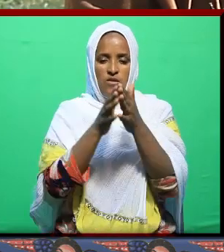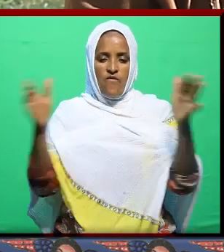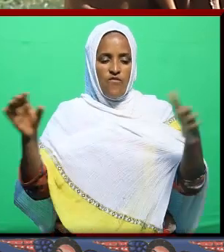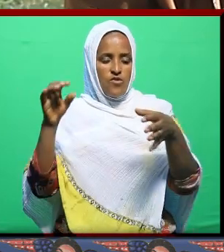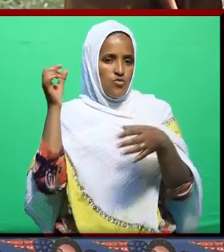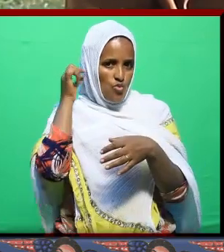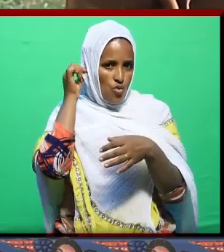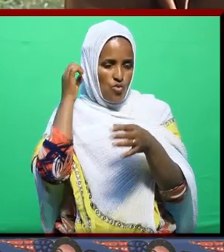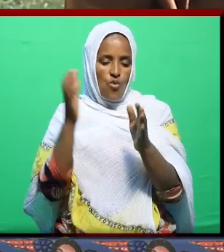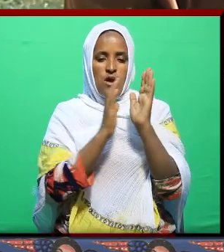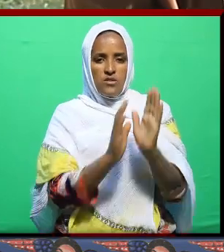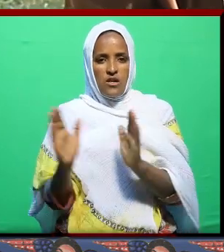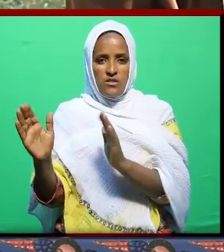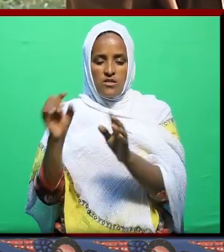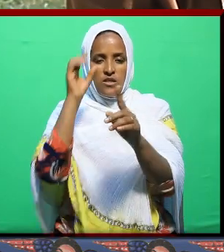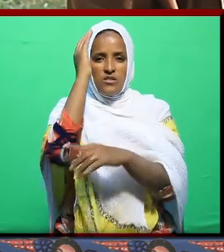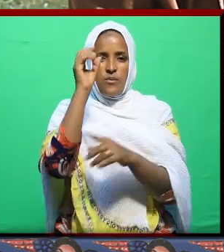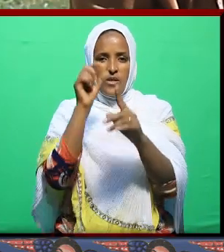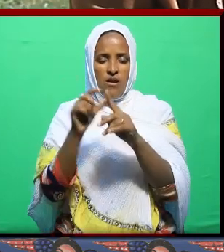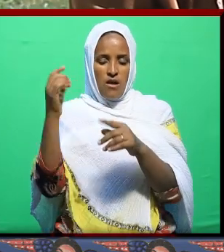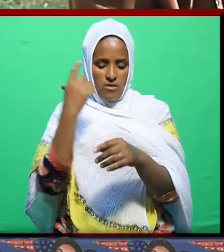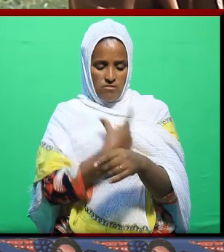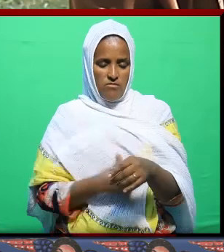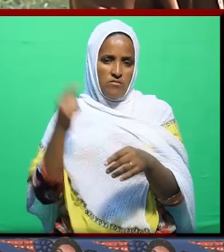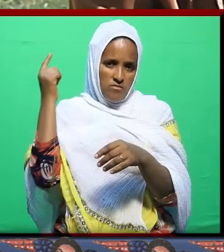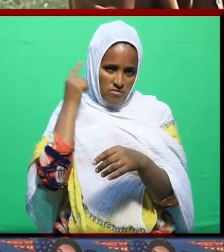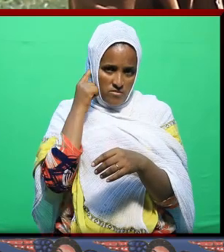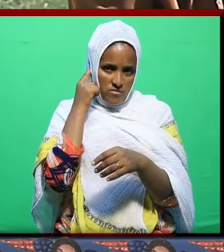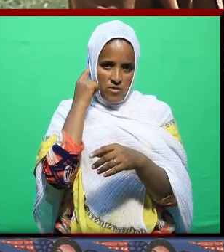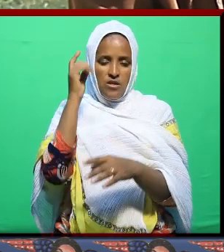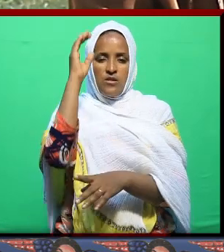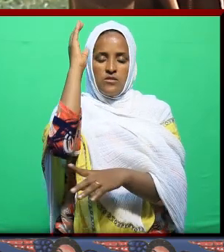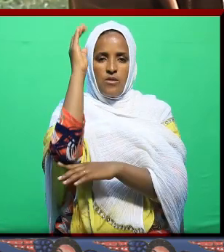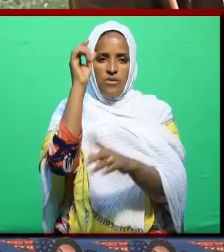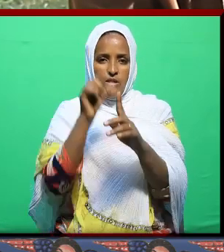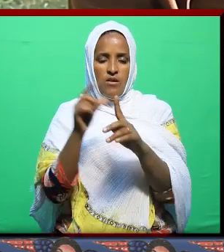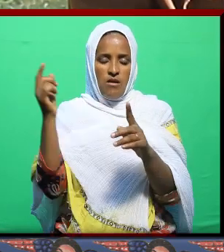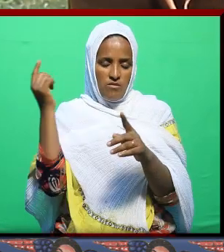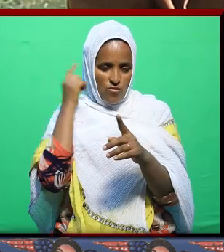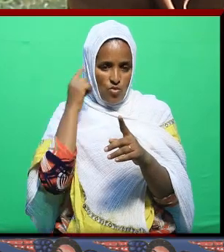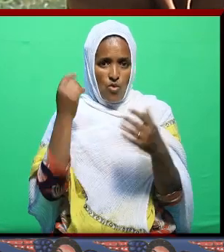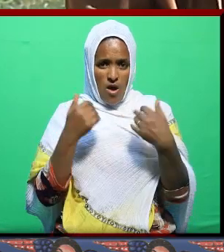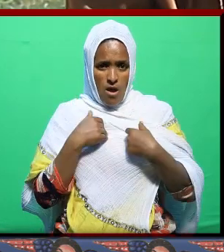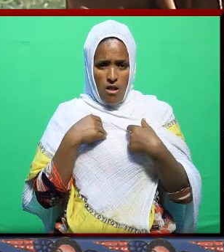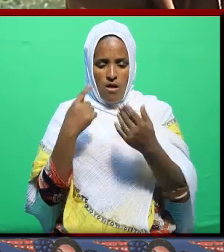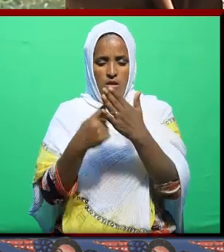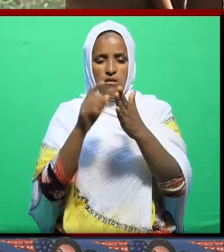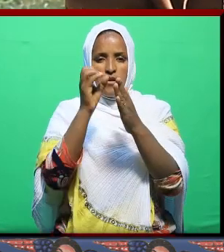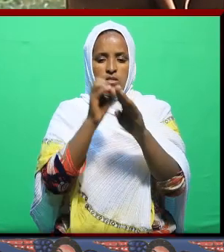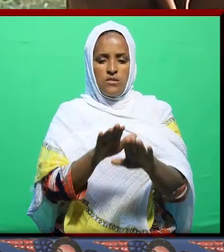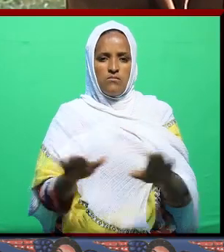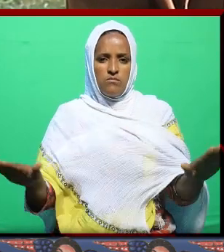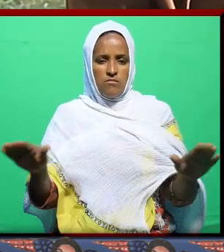ሰፊ ጆሮ ከመዘጋጀት ነው። ቃለ እግዚአብሔርን የሚሰማ ልቦና ቃለ እግዚአብሔርን የሚያደምጥ ጆሮ ካለን